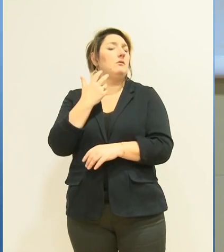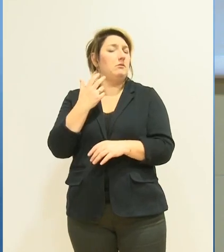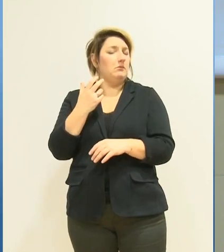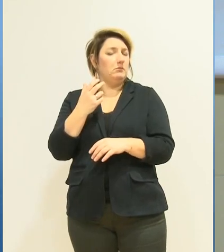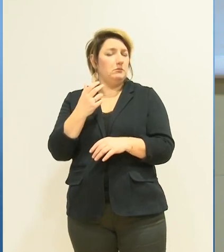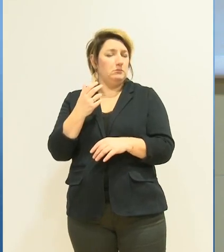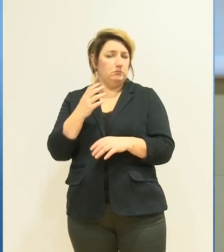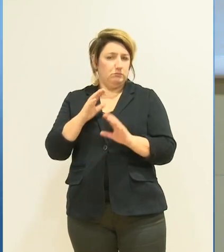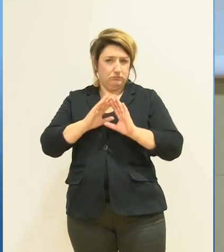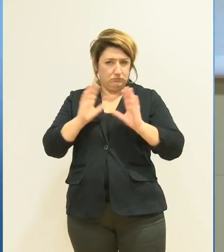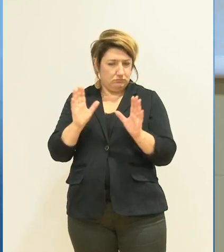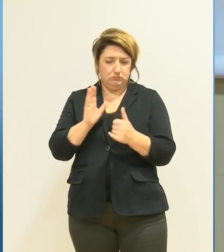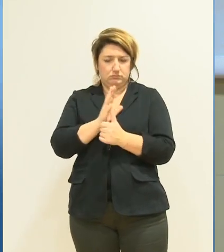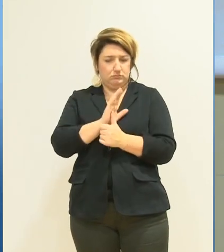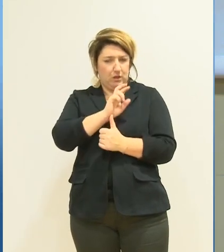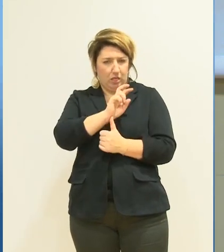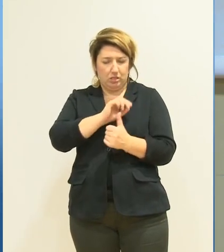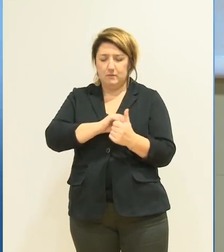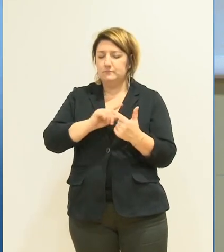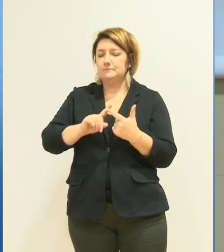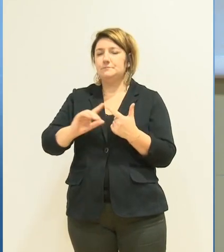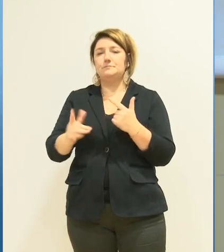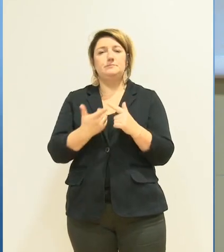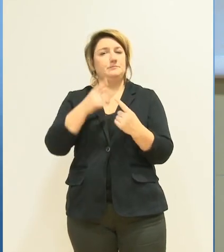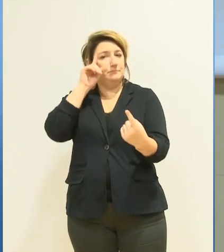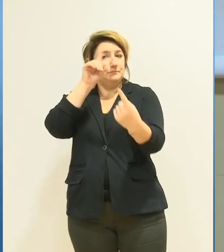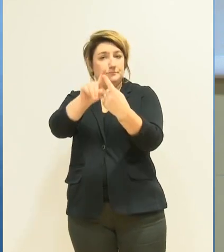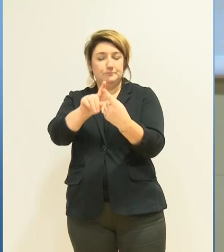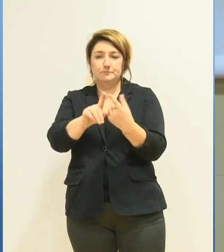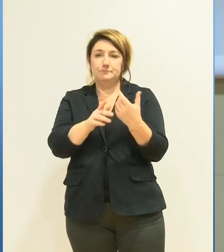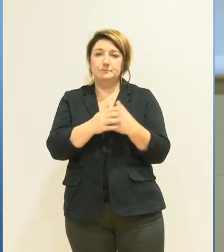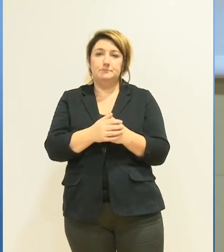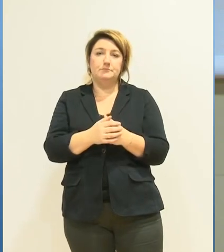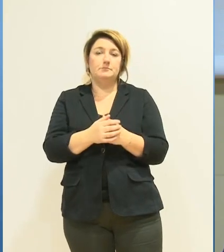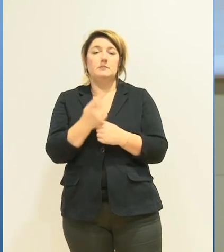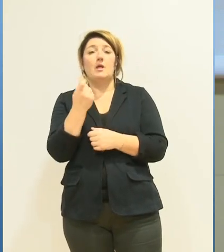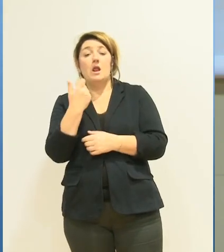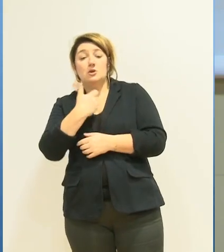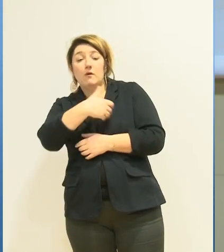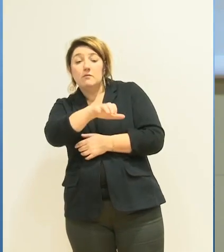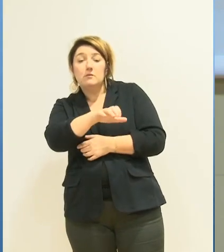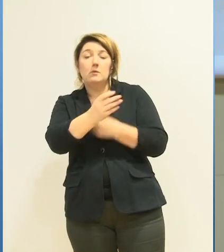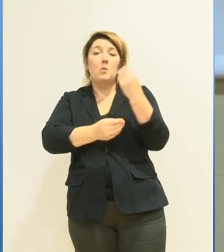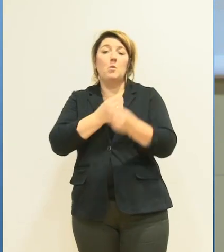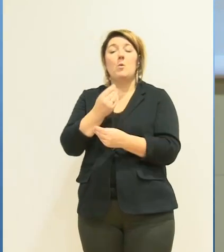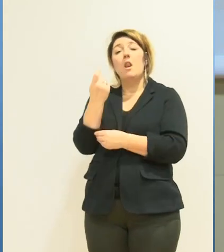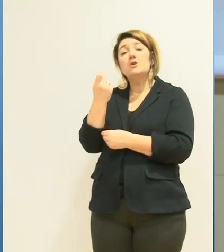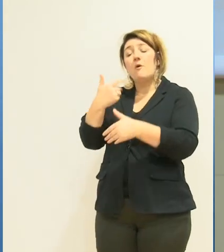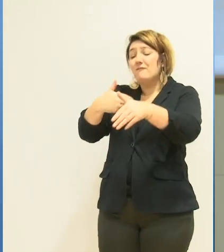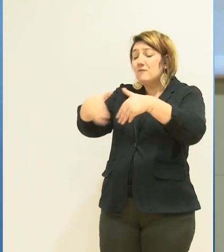pas sanctuariser ni le fonctionnement ni l'investissement c'est à dire regarder